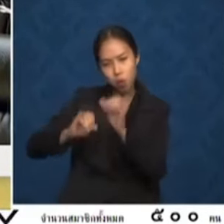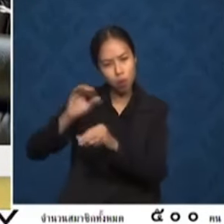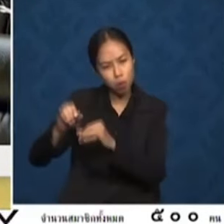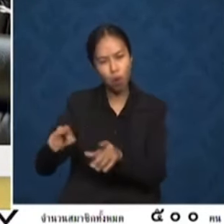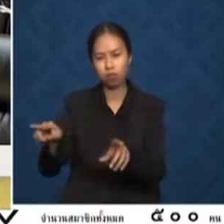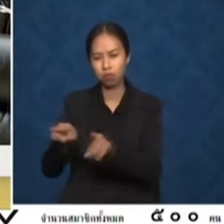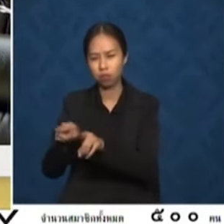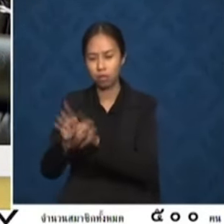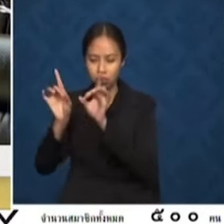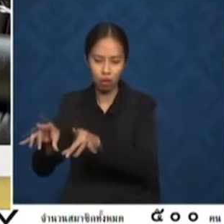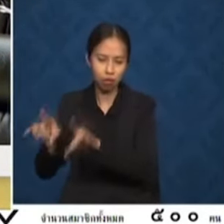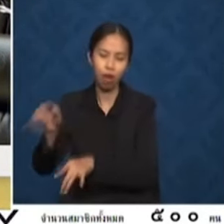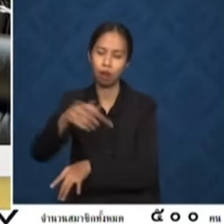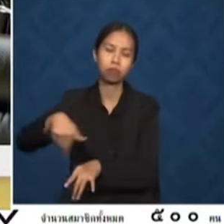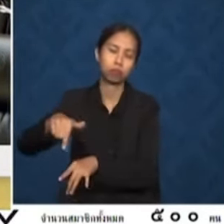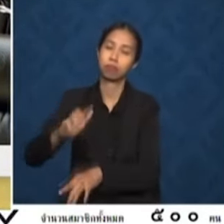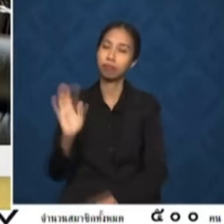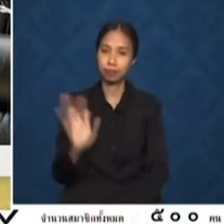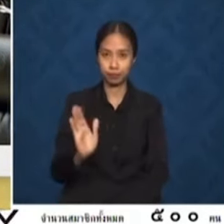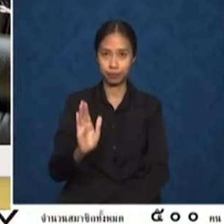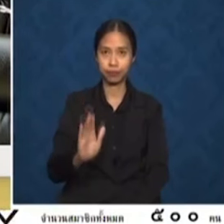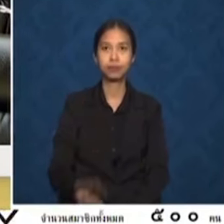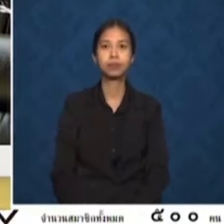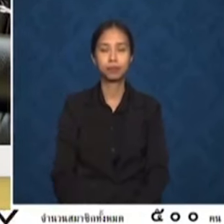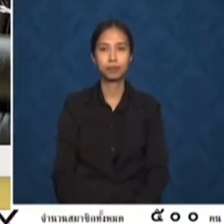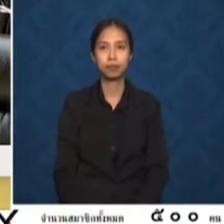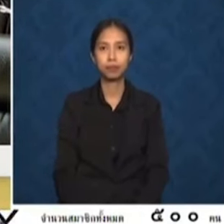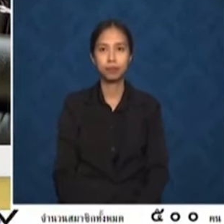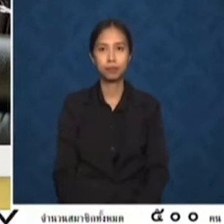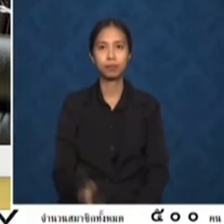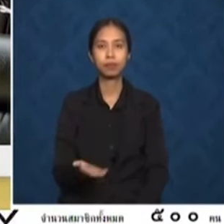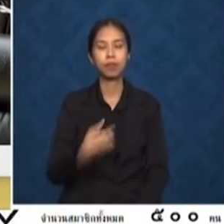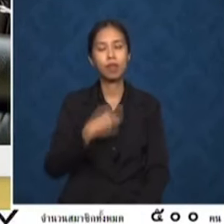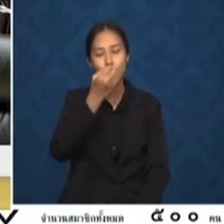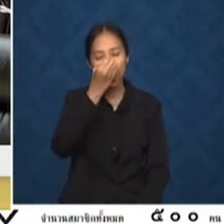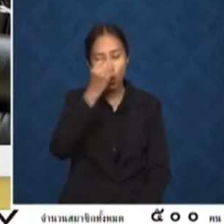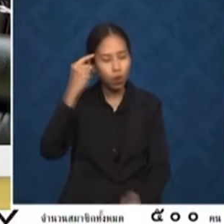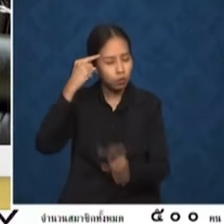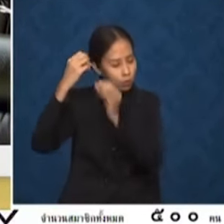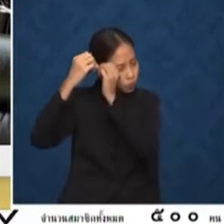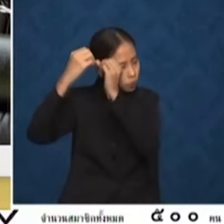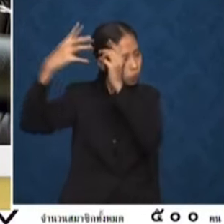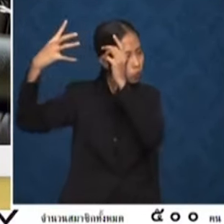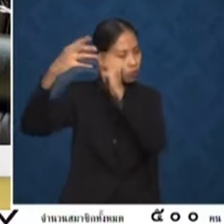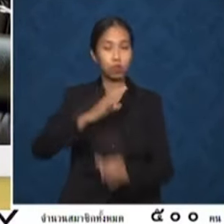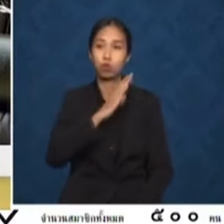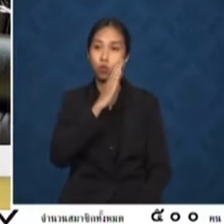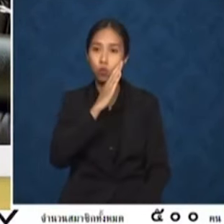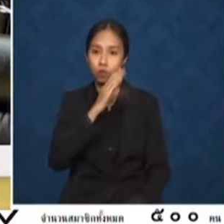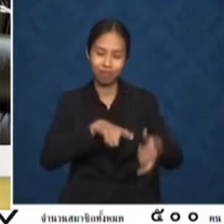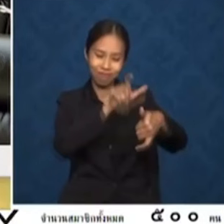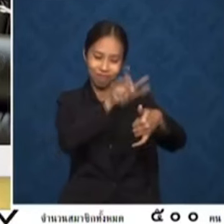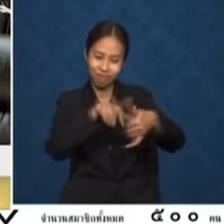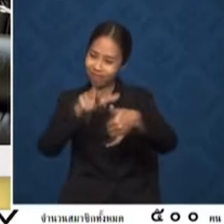การทำร้ายผู้คนตามใจชอบอีกต่อไปท่านประธานลองจินตนาการดูครับถ้าเราเชื่อว่าพฤติกรรมเห